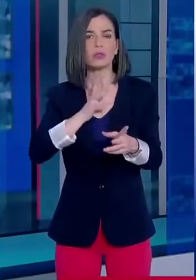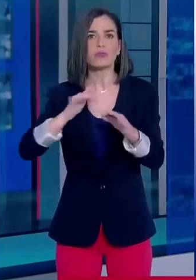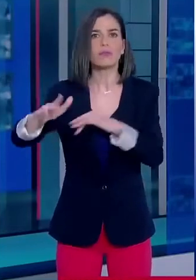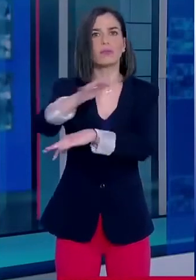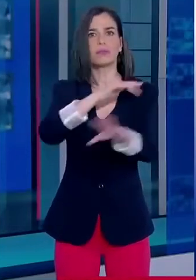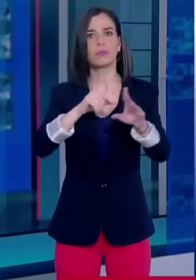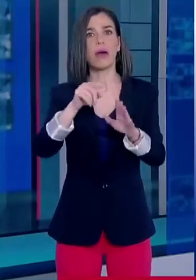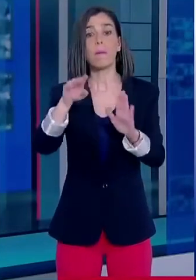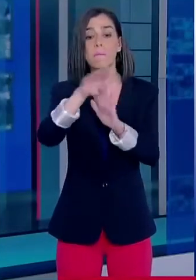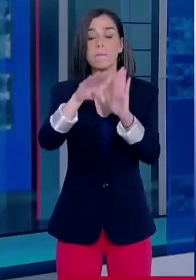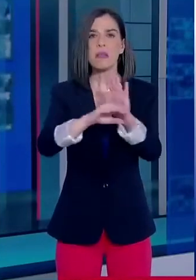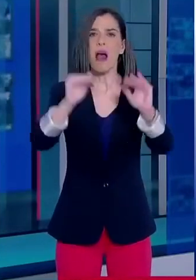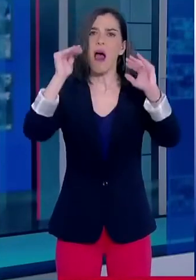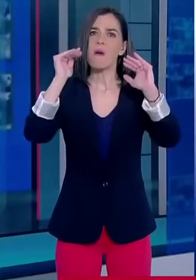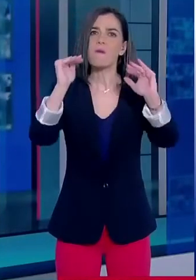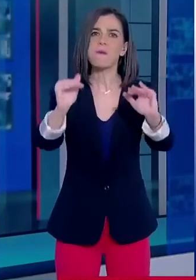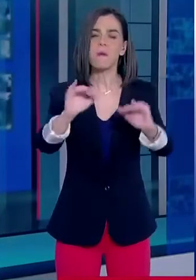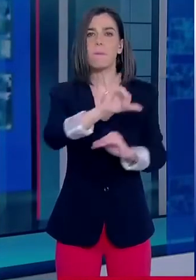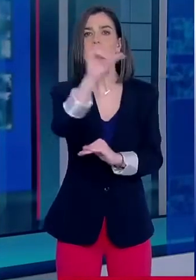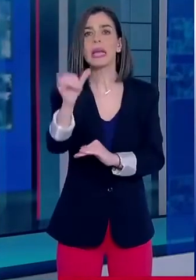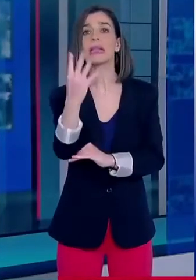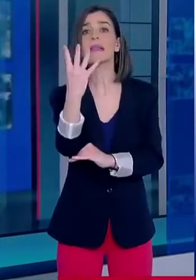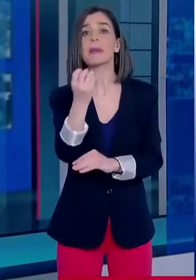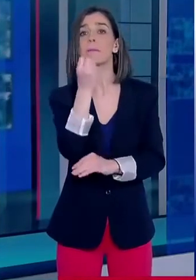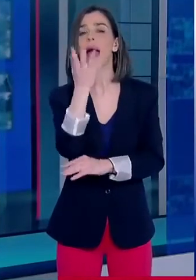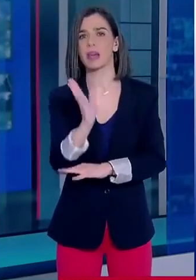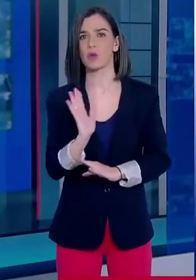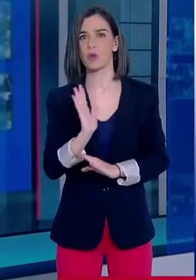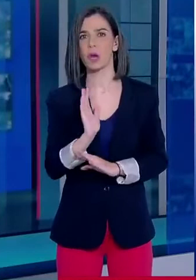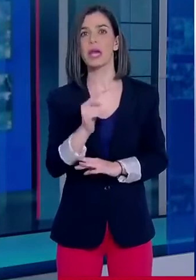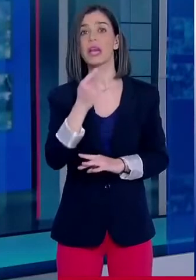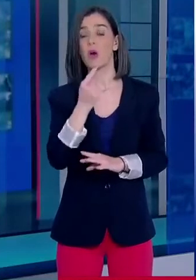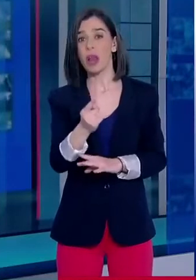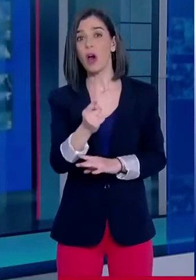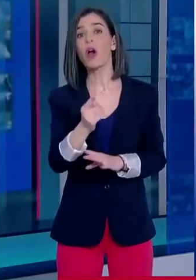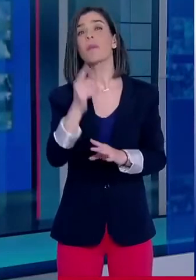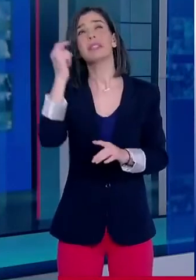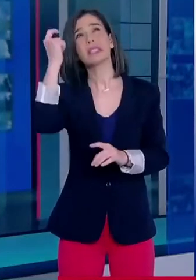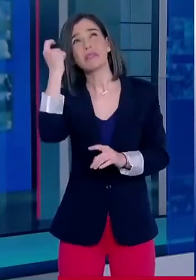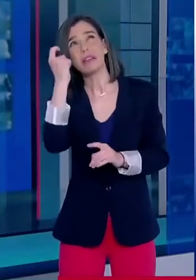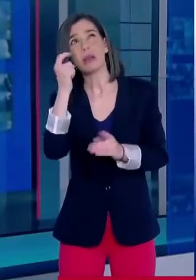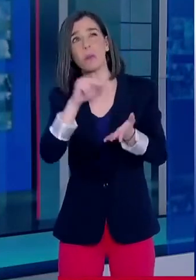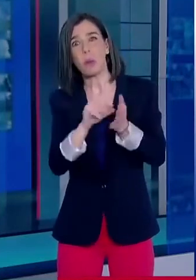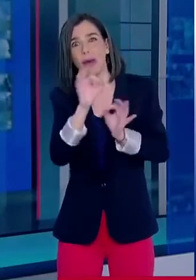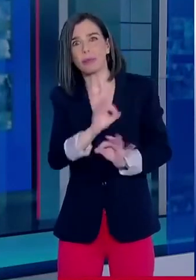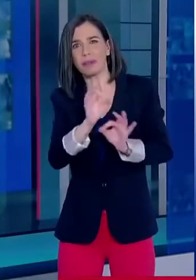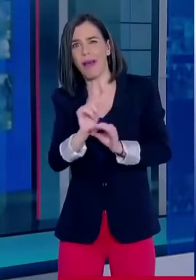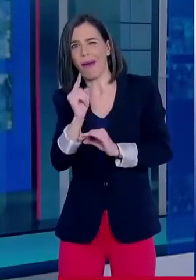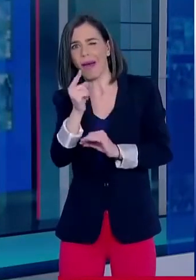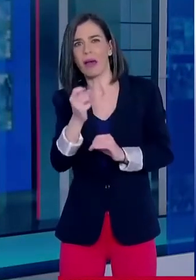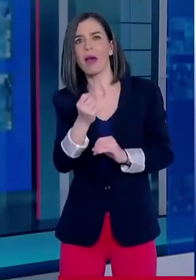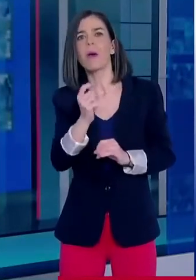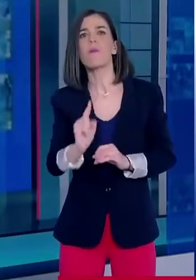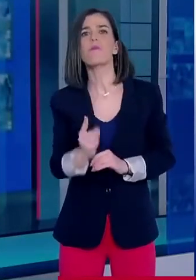θα ισχύουν στο ακέραιο, ως τις 4 Μαΐου. Και το λέω ώστε να μην ετοιμάζονται και να μην κάνει κανείς σκέψη για εκδρομές στην